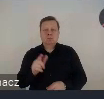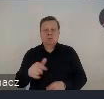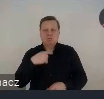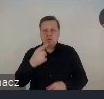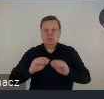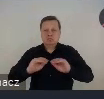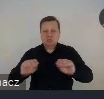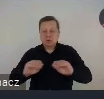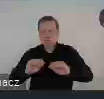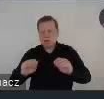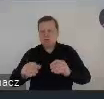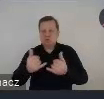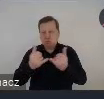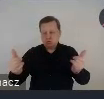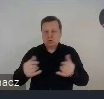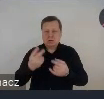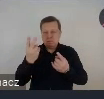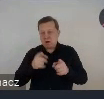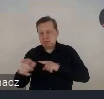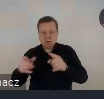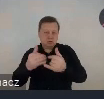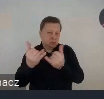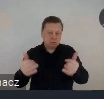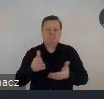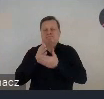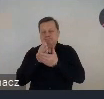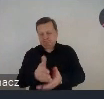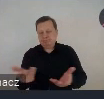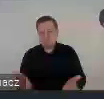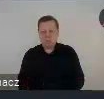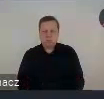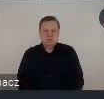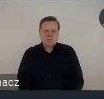prowadzących kształcenie dualne.